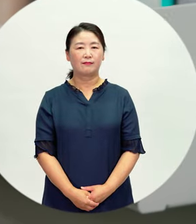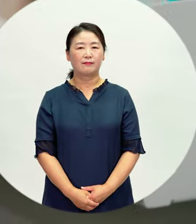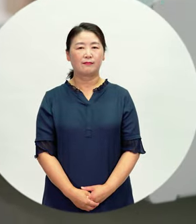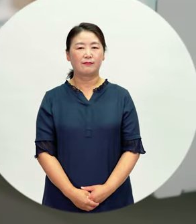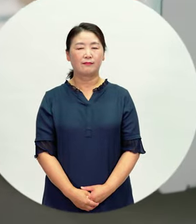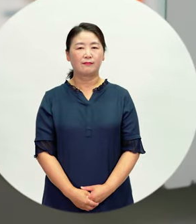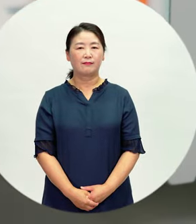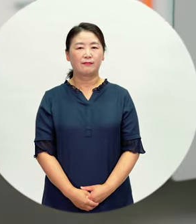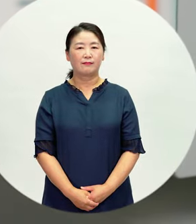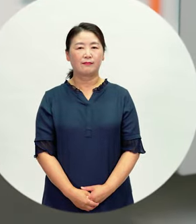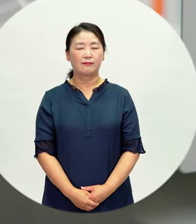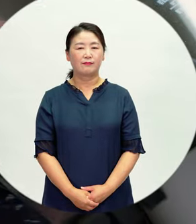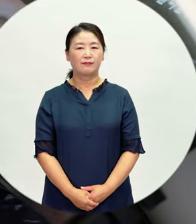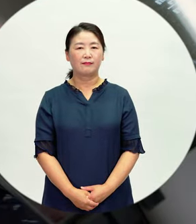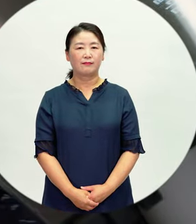한글자막